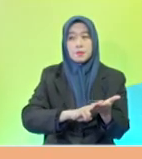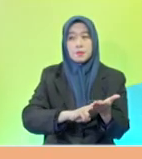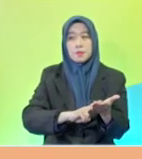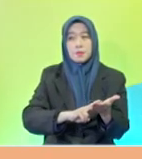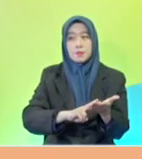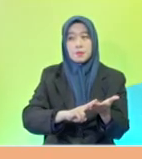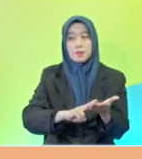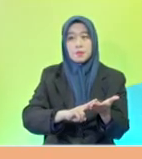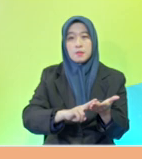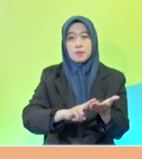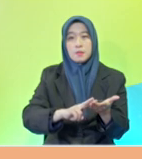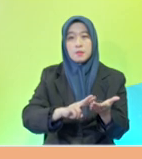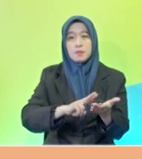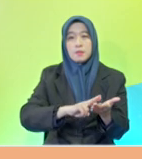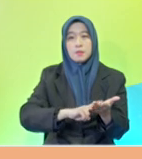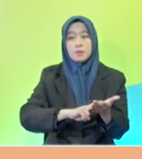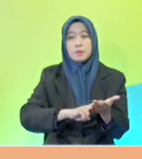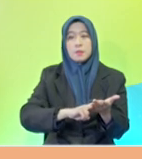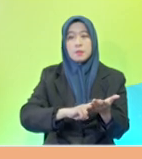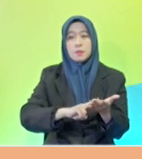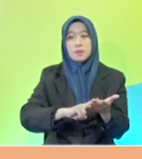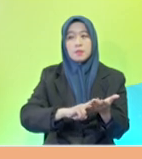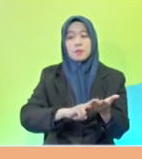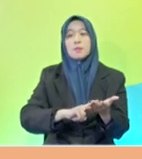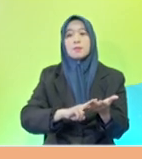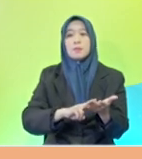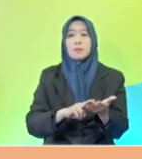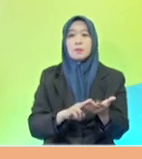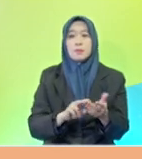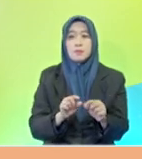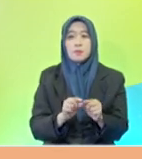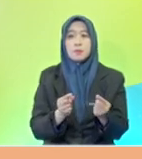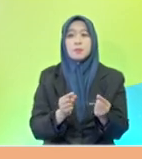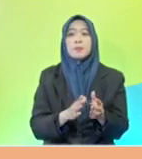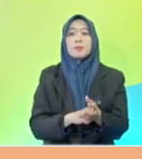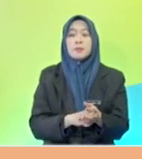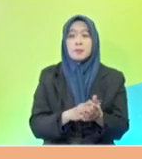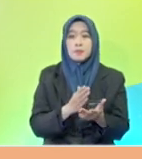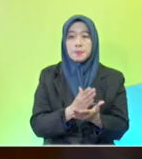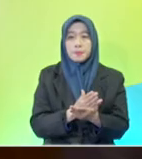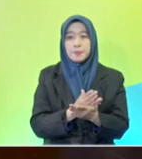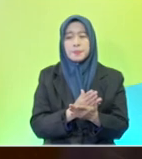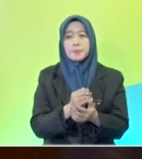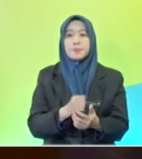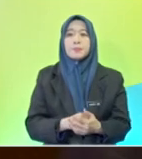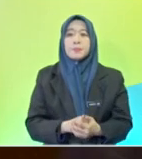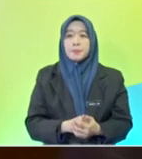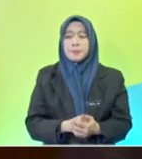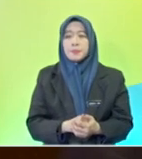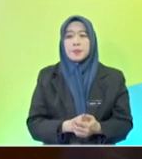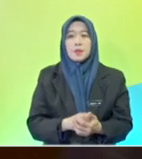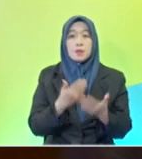Al-malaikatu tayyibina yaquluna salam. Sadaqallahul azim. Okay, baiklah, terima kasih